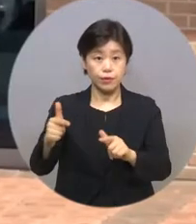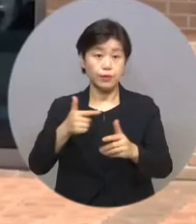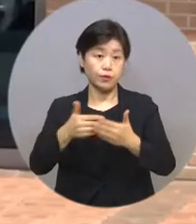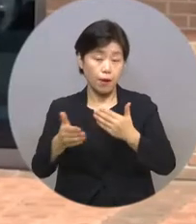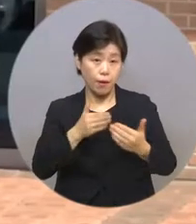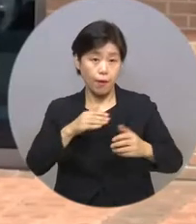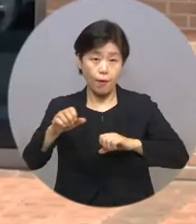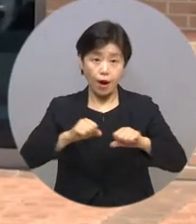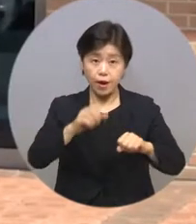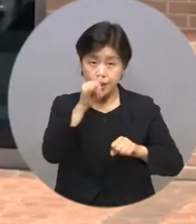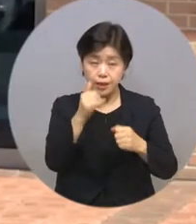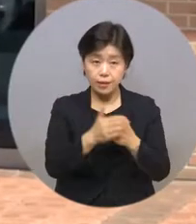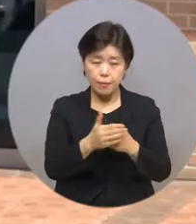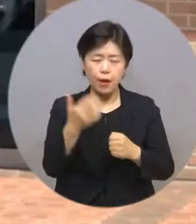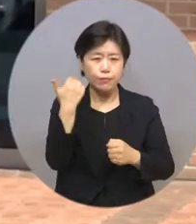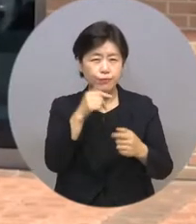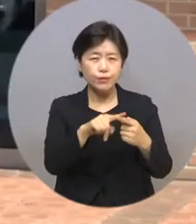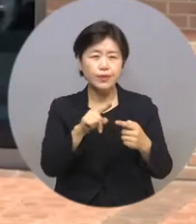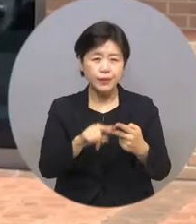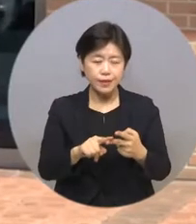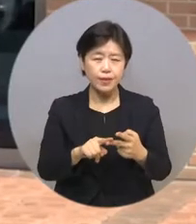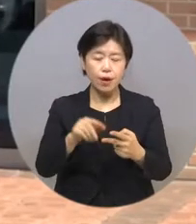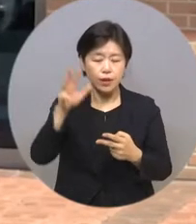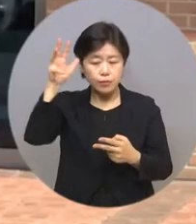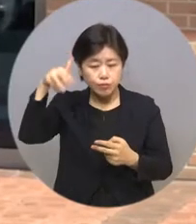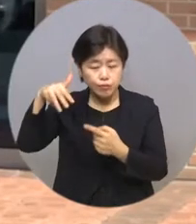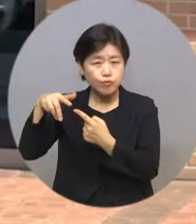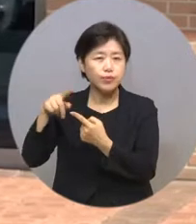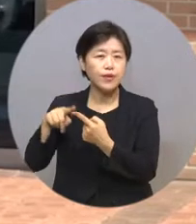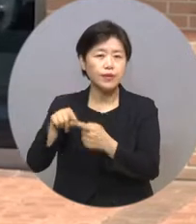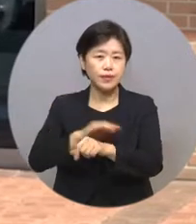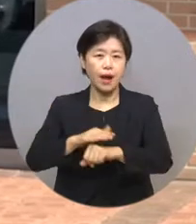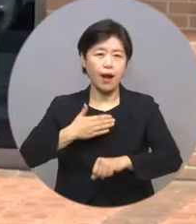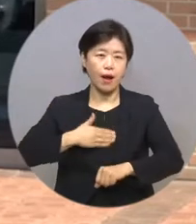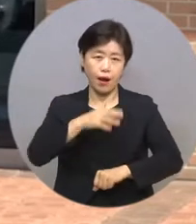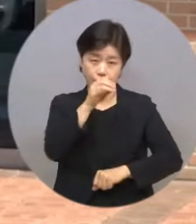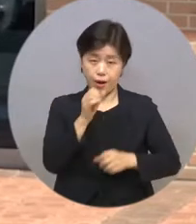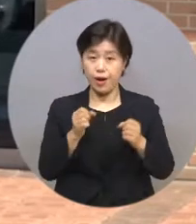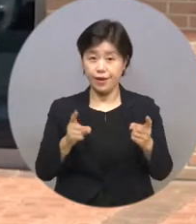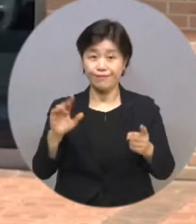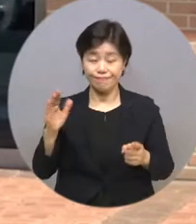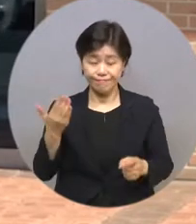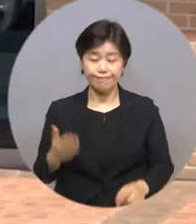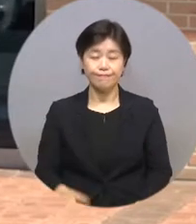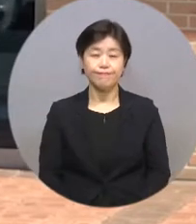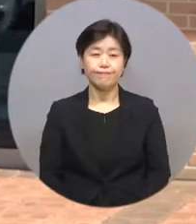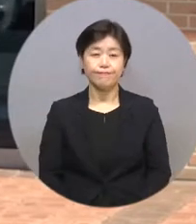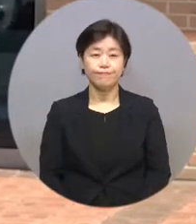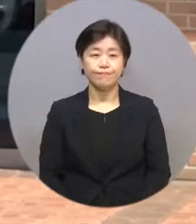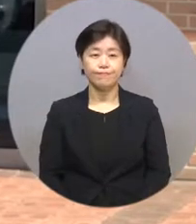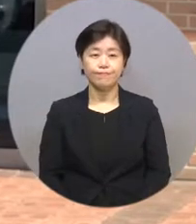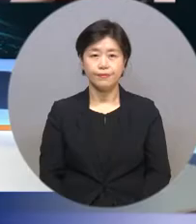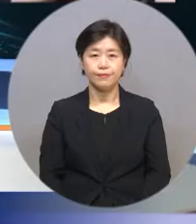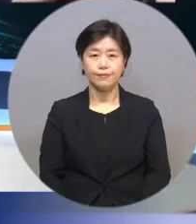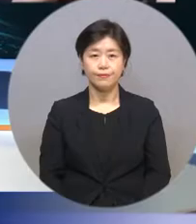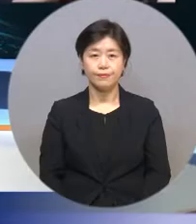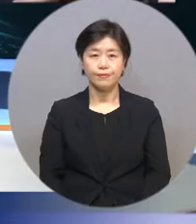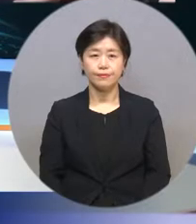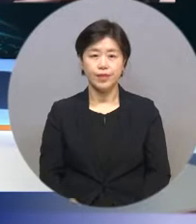체험활동으로 남녀노소가 쉽게 침해 예방에 대해서 알 수 있는 기회가 되었습니다 복지tv뉴스 전우주입니다